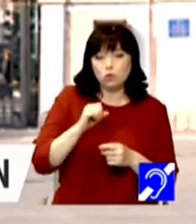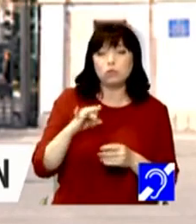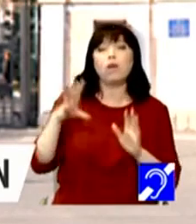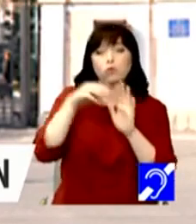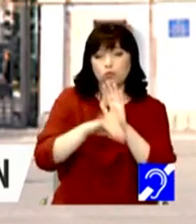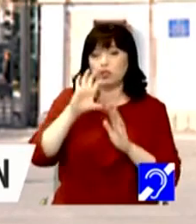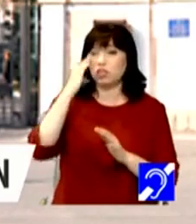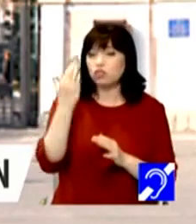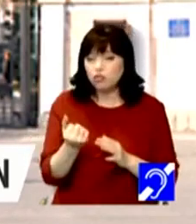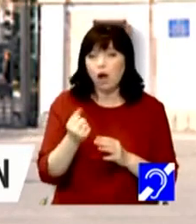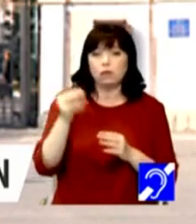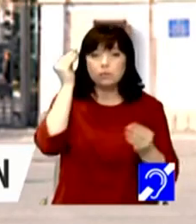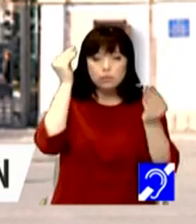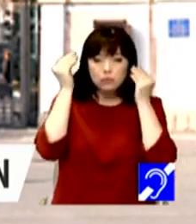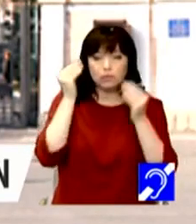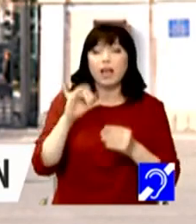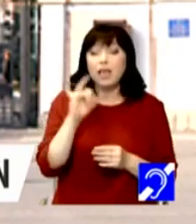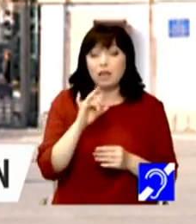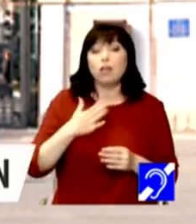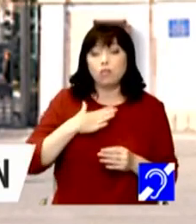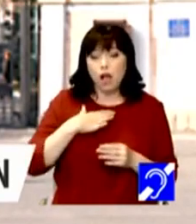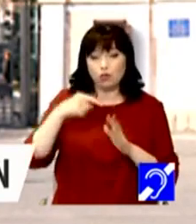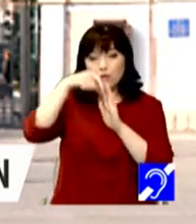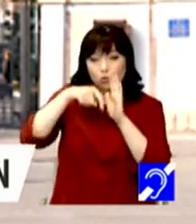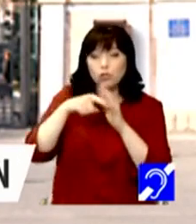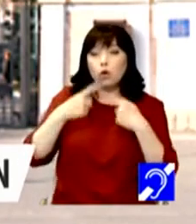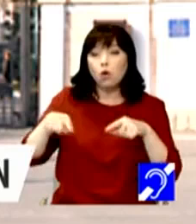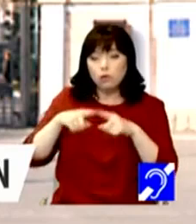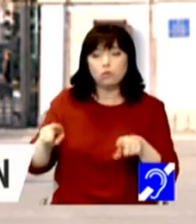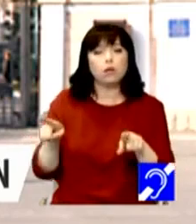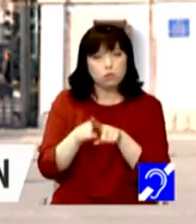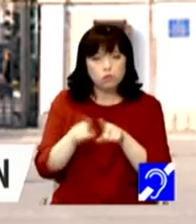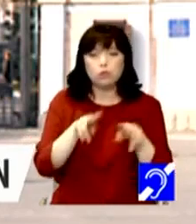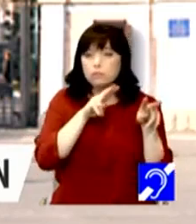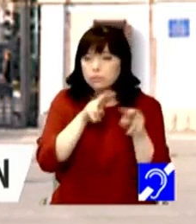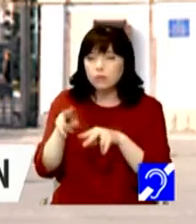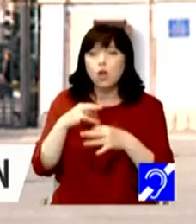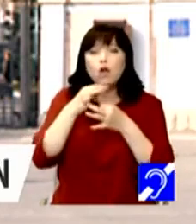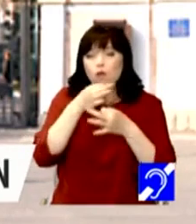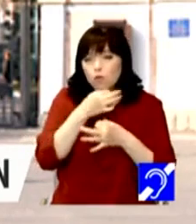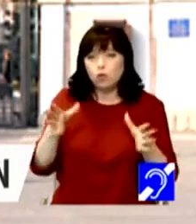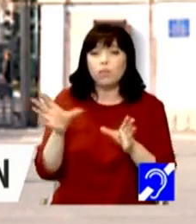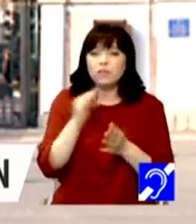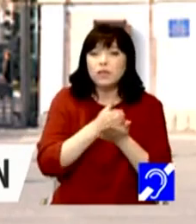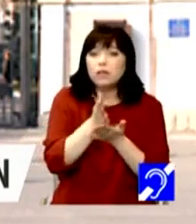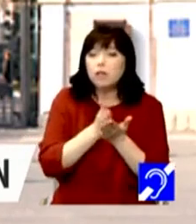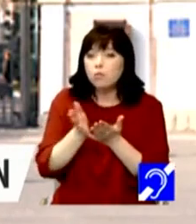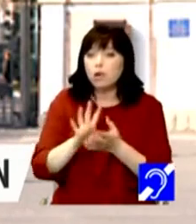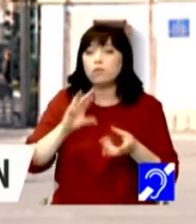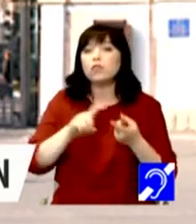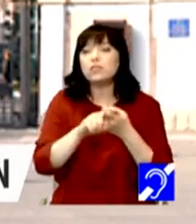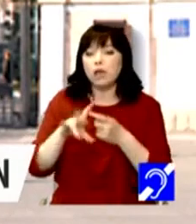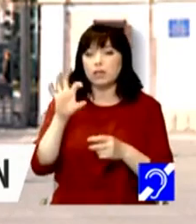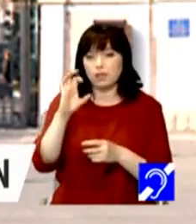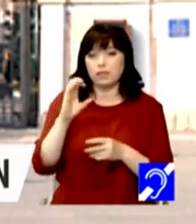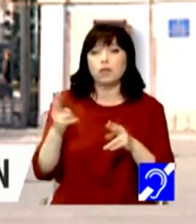SUA. Instituțiile abilitate din țara noastră examinează în continuare tot spectrul de scenarii care vizează evoluțiile de securitate